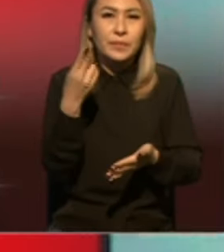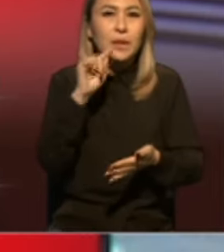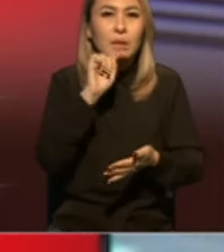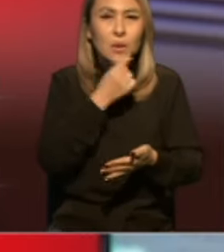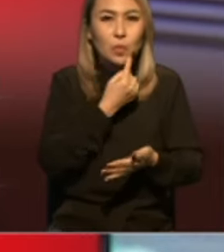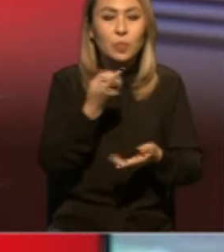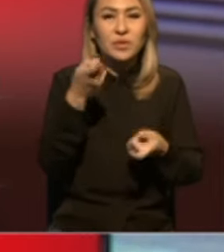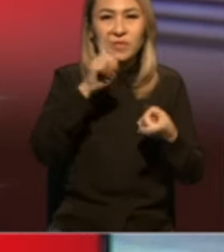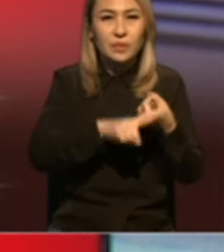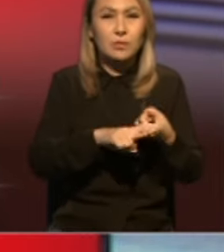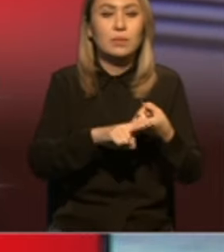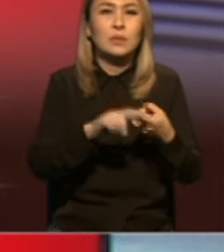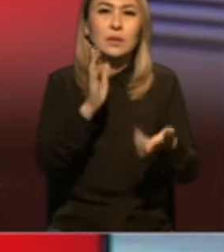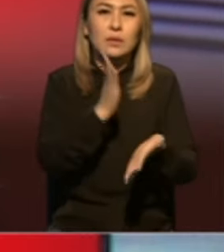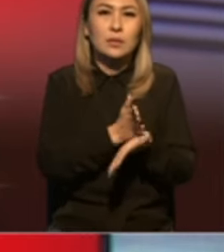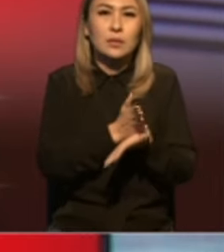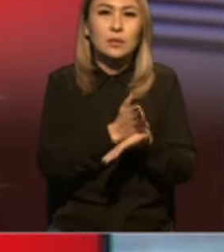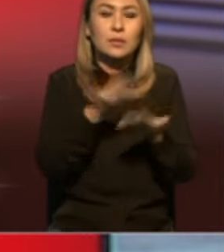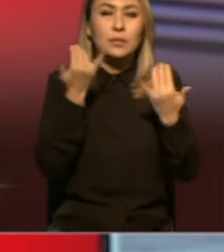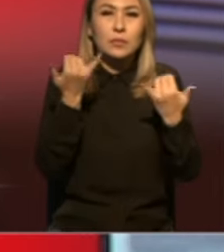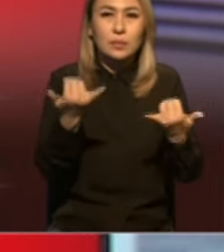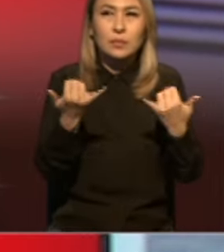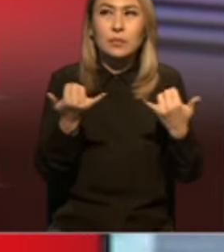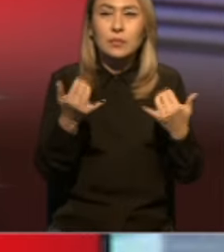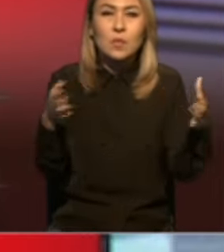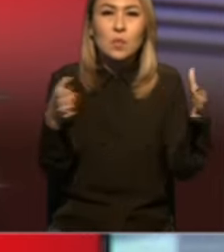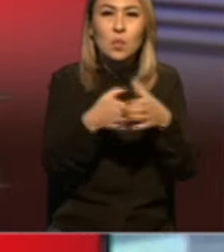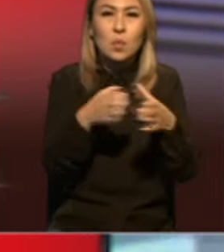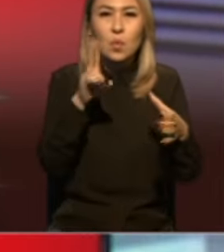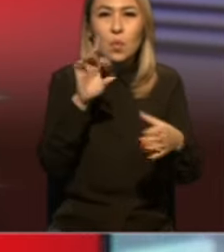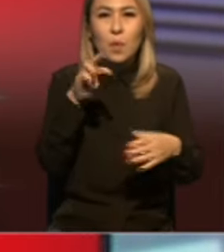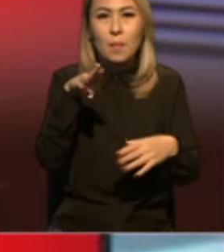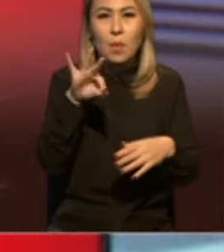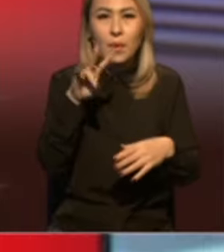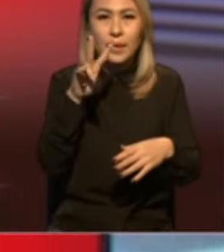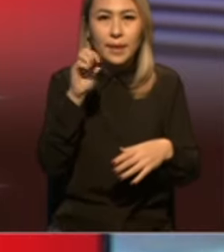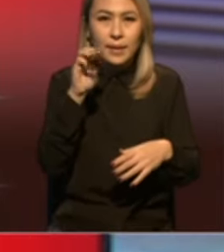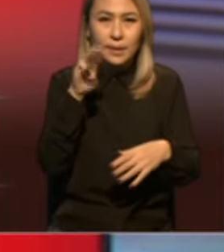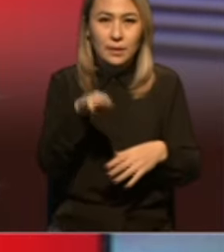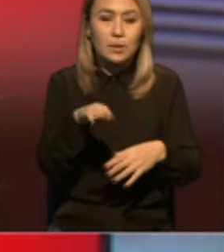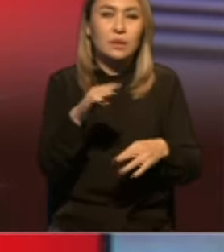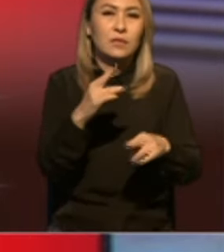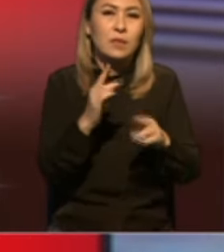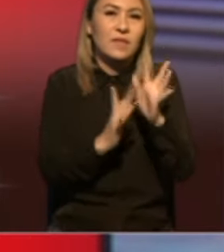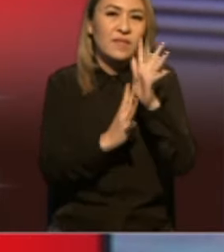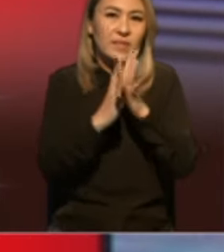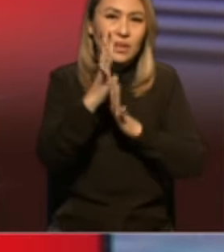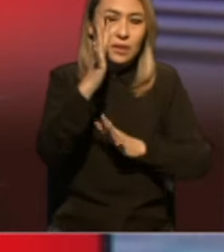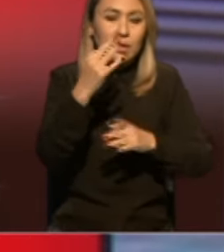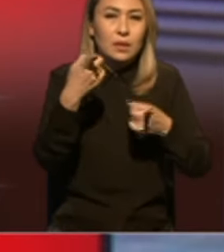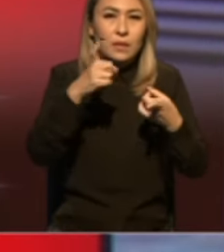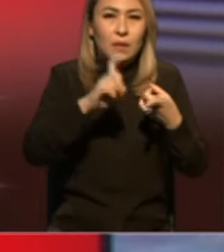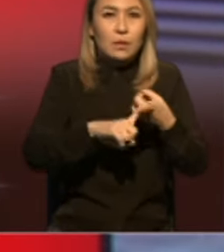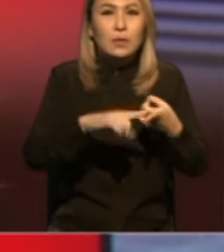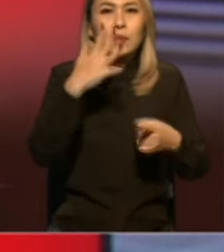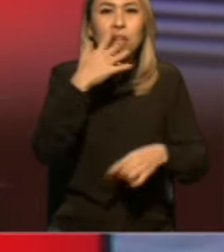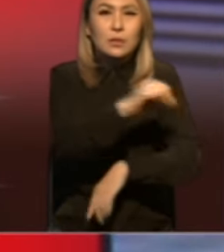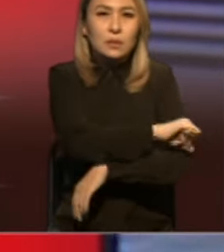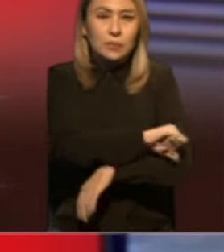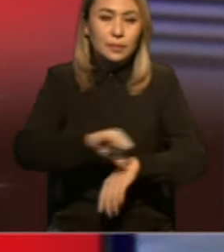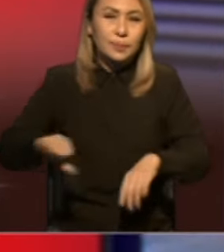экономикалық үрдістерге де әсер тигізіп жатыр. Енді де мына осының компонентін, түрік тілдесін компонентін өсуінің арқасында енді сонда да сыртқы